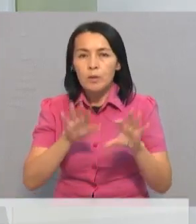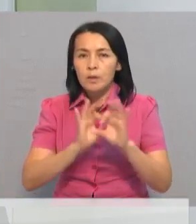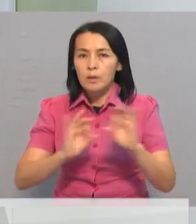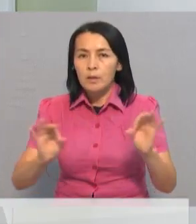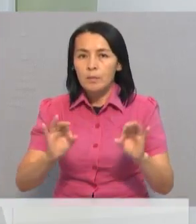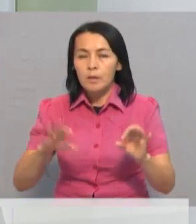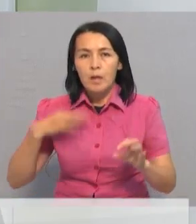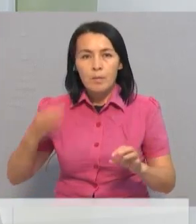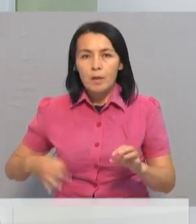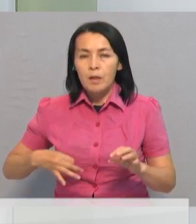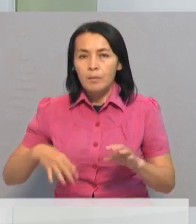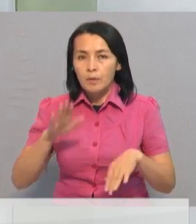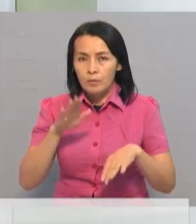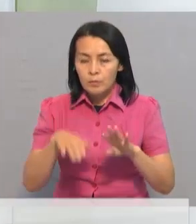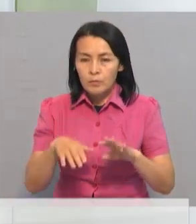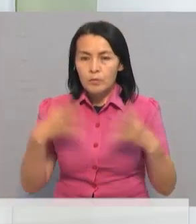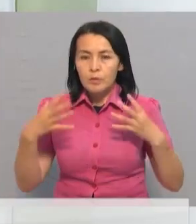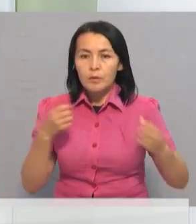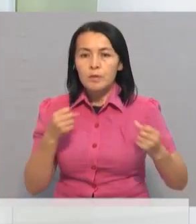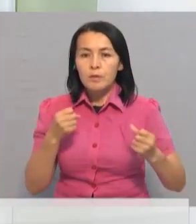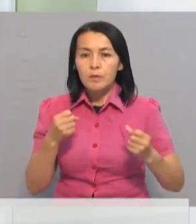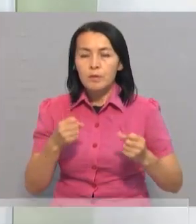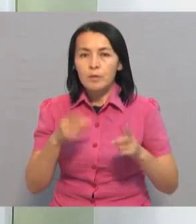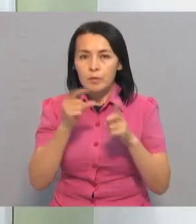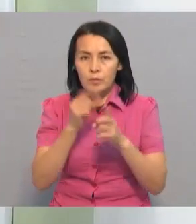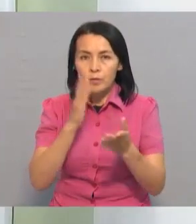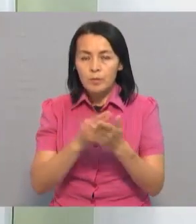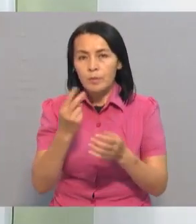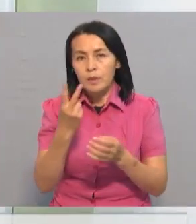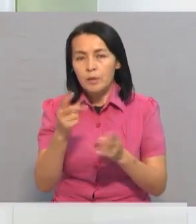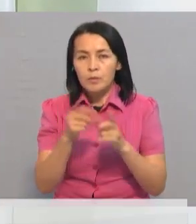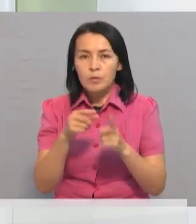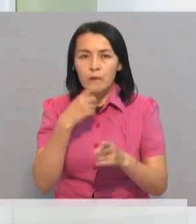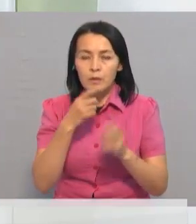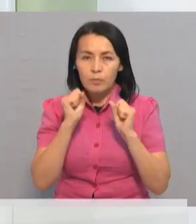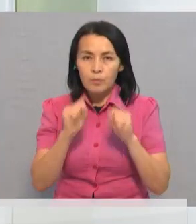Баламда результат жақсы, Құдайға шүкір. Сөздері бар, бір-екі сөздері бар.